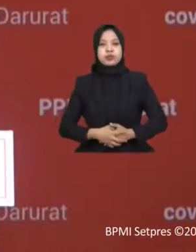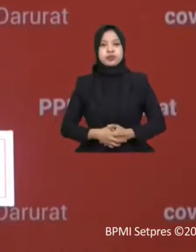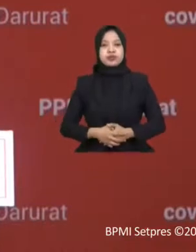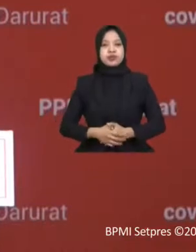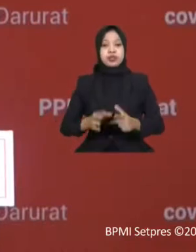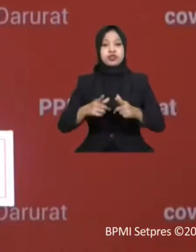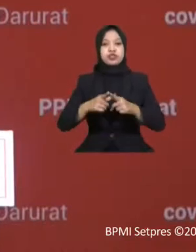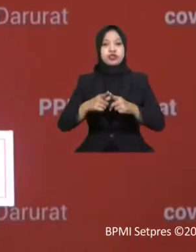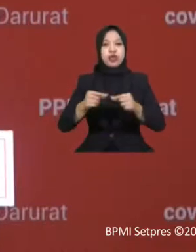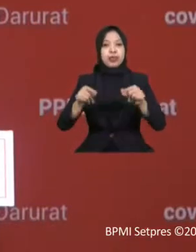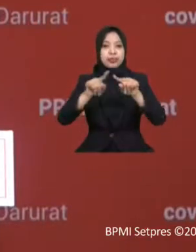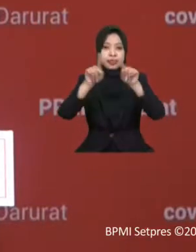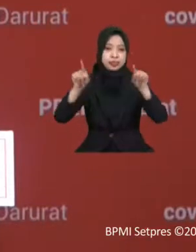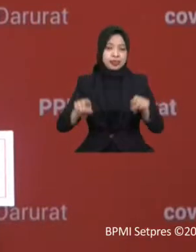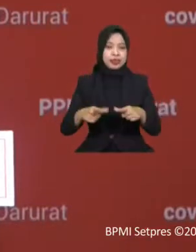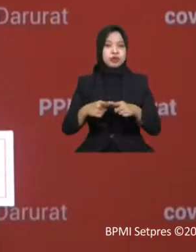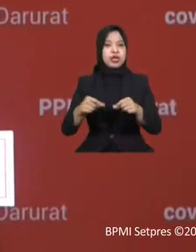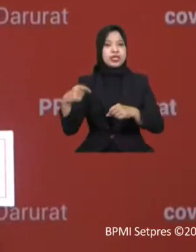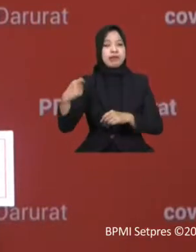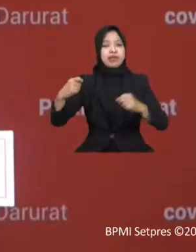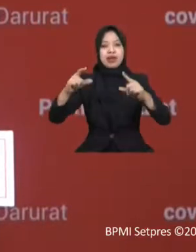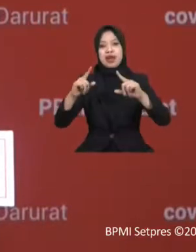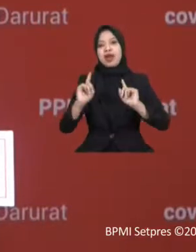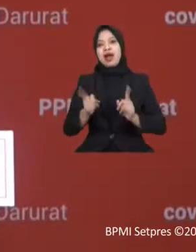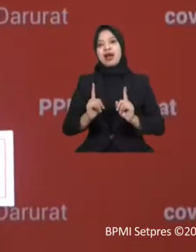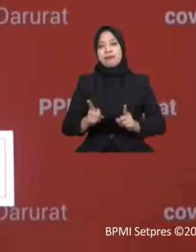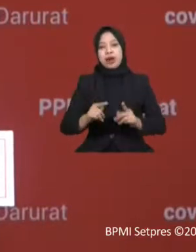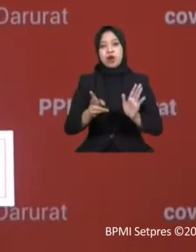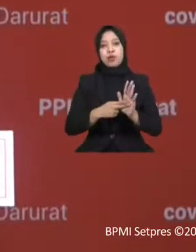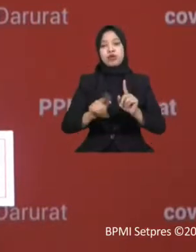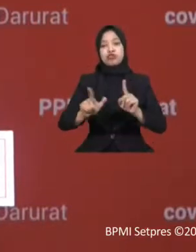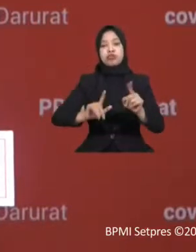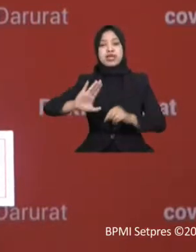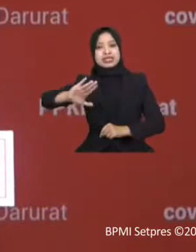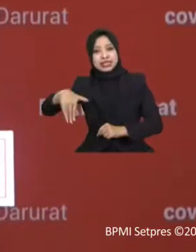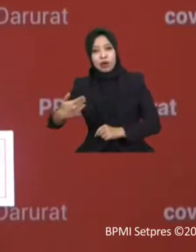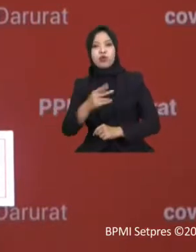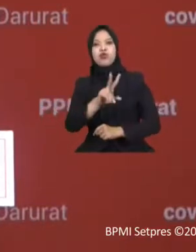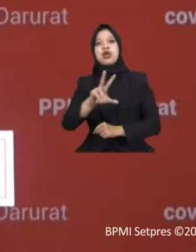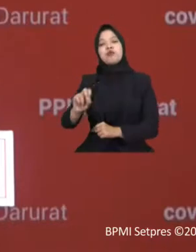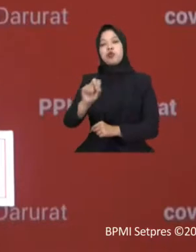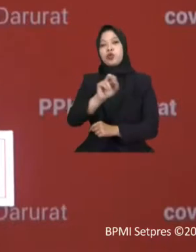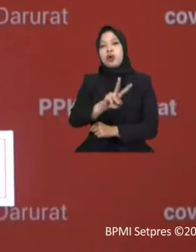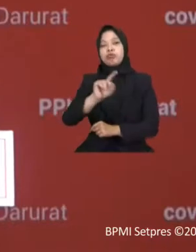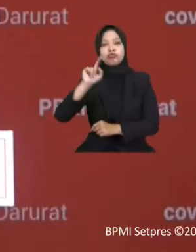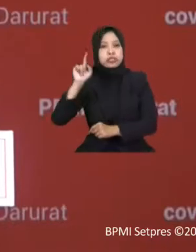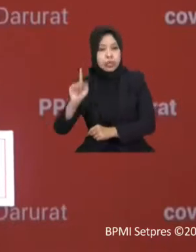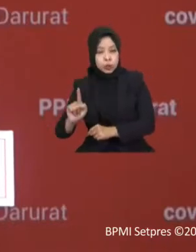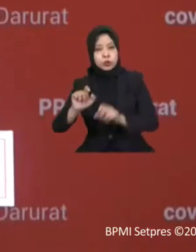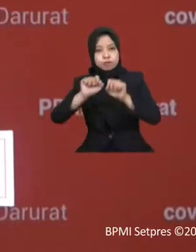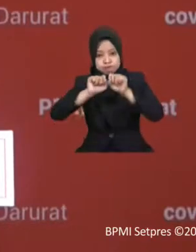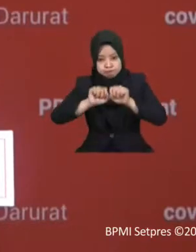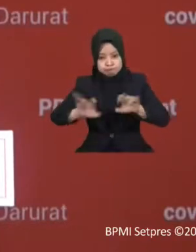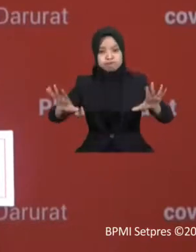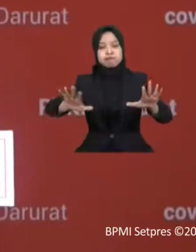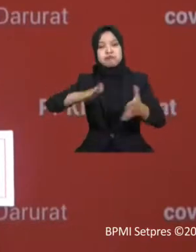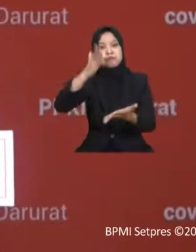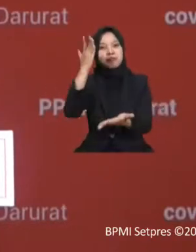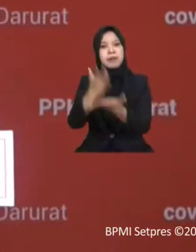surat edaran Menteri Agama nomor 17 tahun 2021 sudah